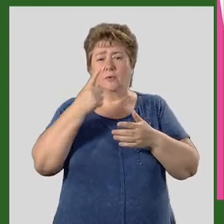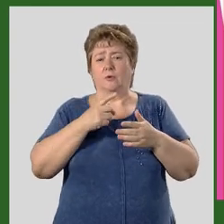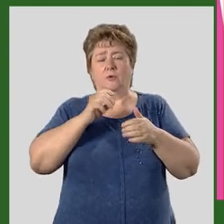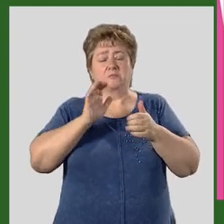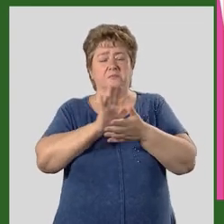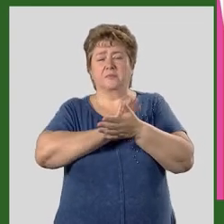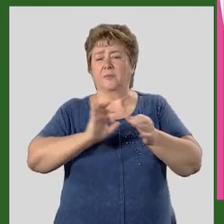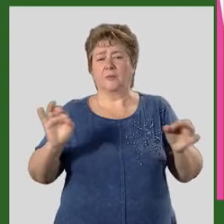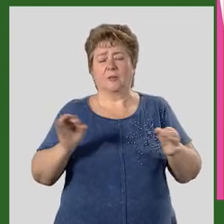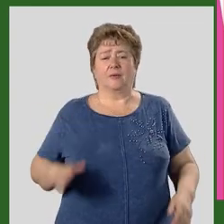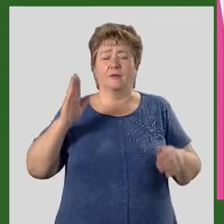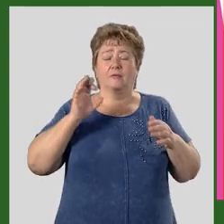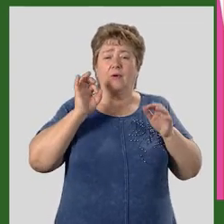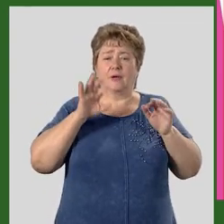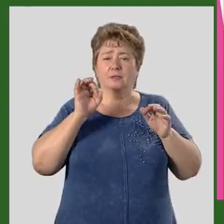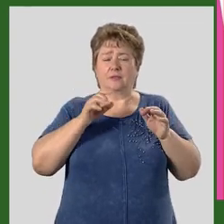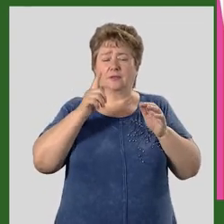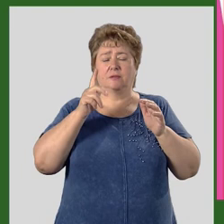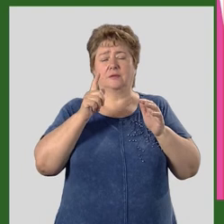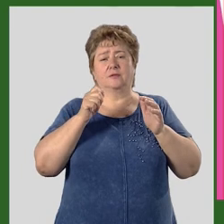никогда не сдаваться. В октябре